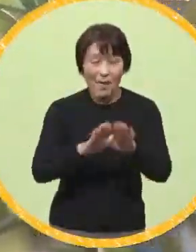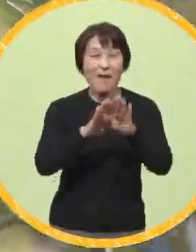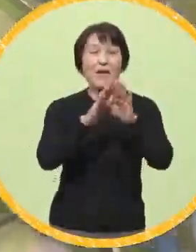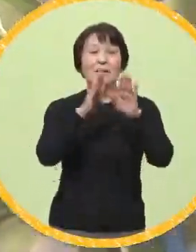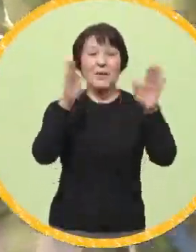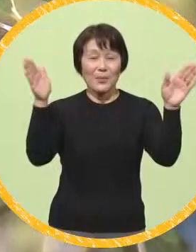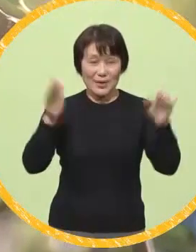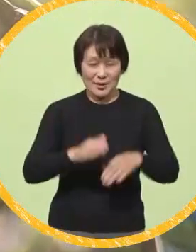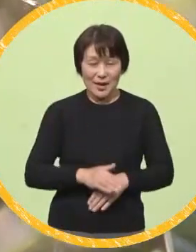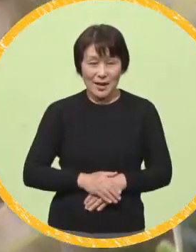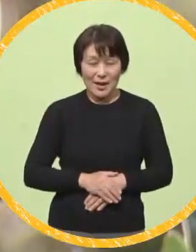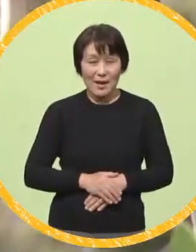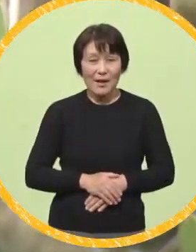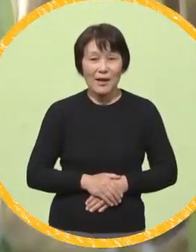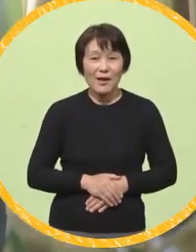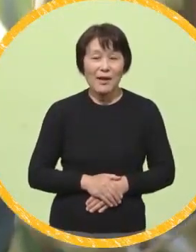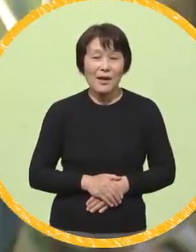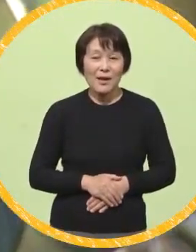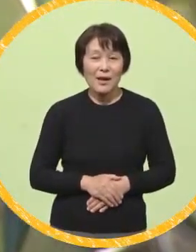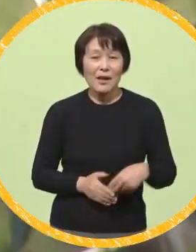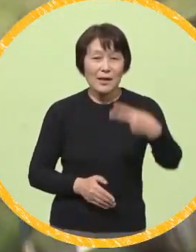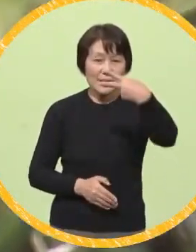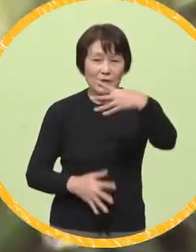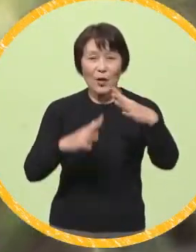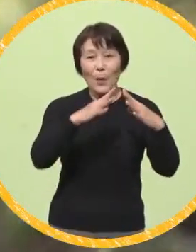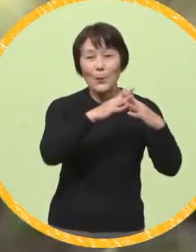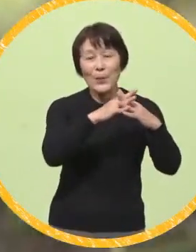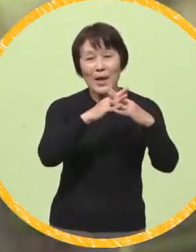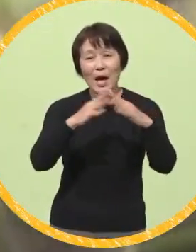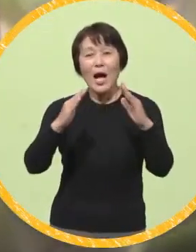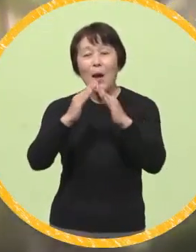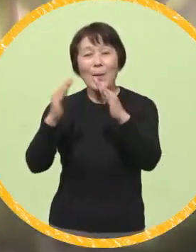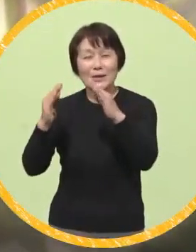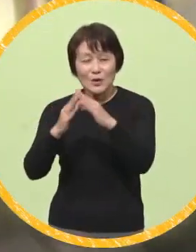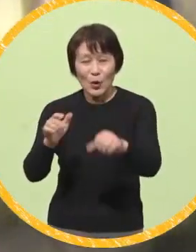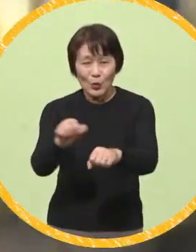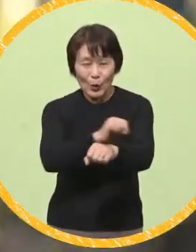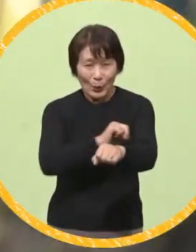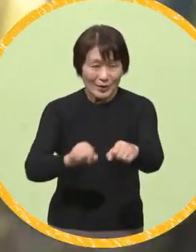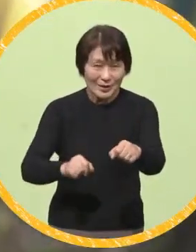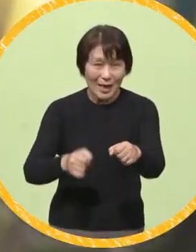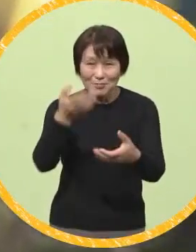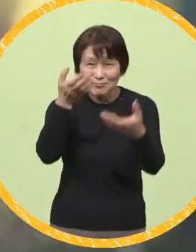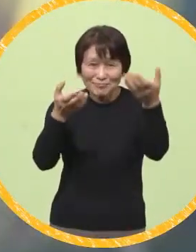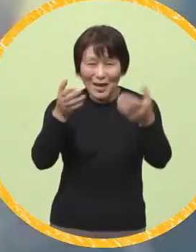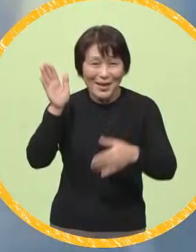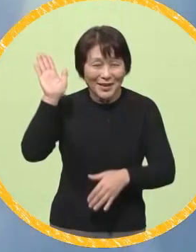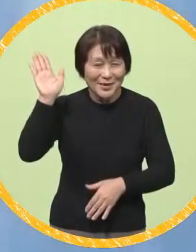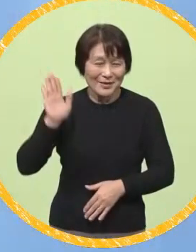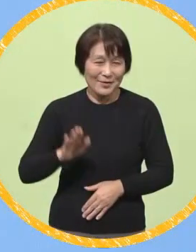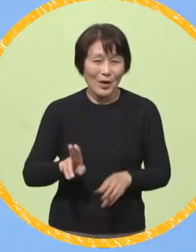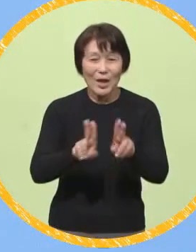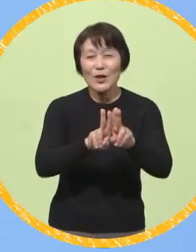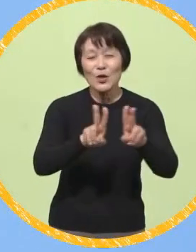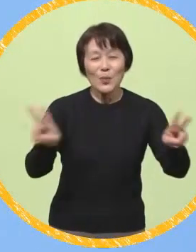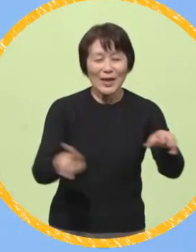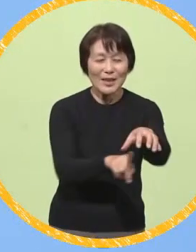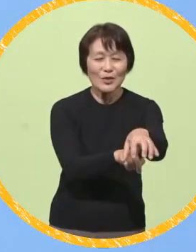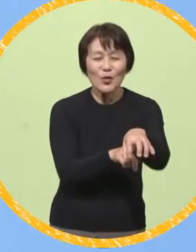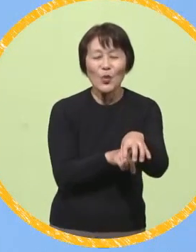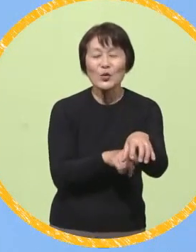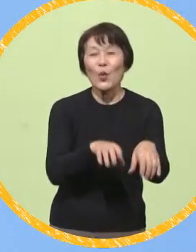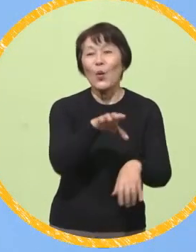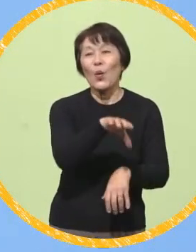なんですけれども、知る人ぞ知る二宮町の新たな特産品なんですが、そのパイオニアがこちらのユニバーサル農場なんです